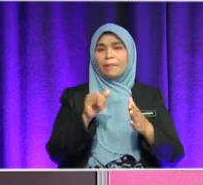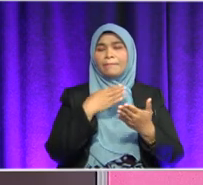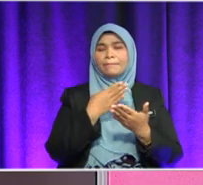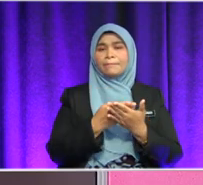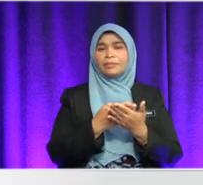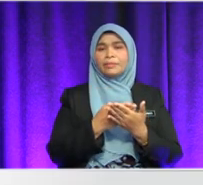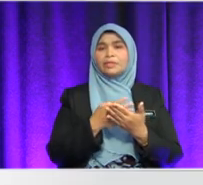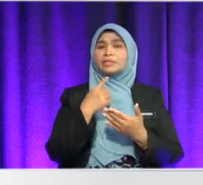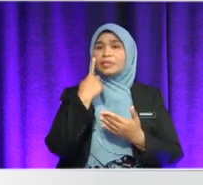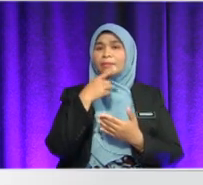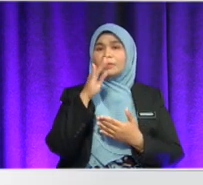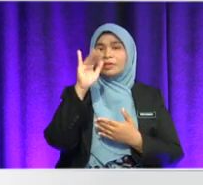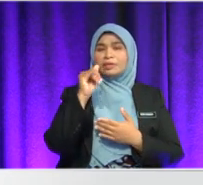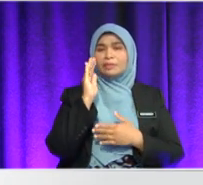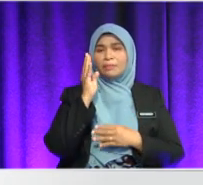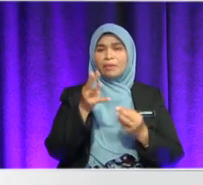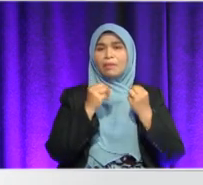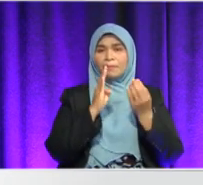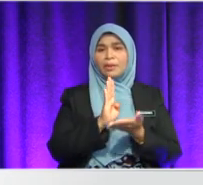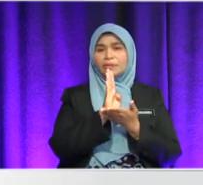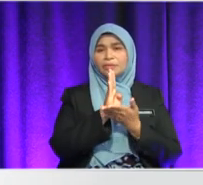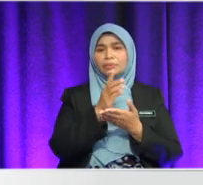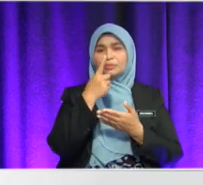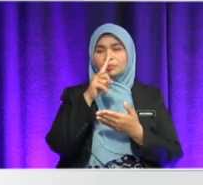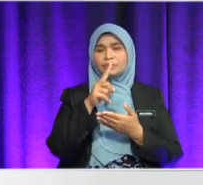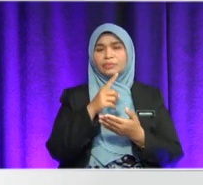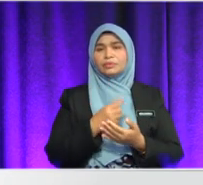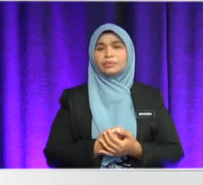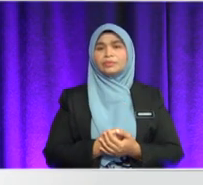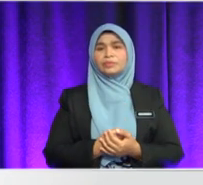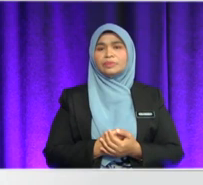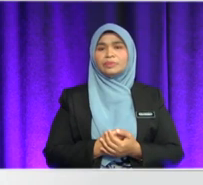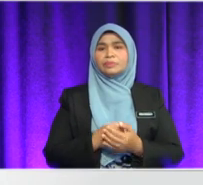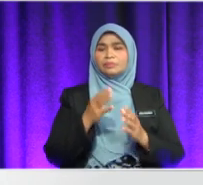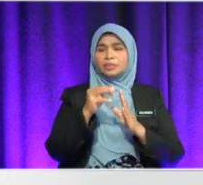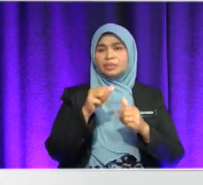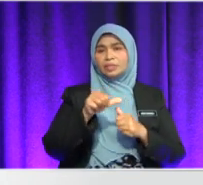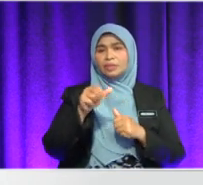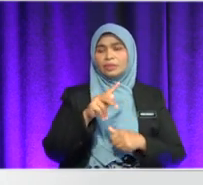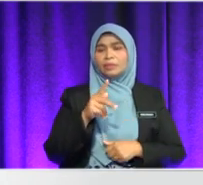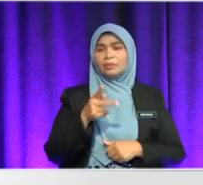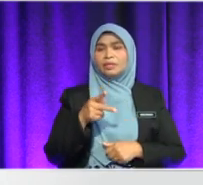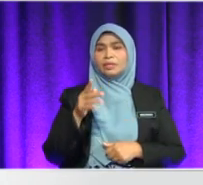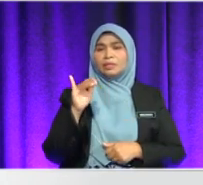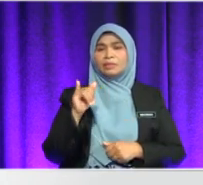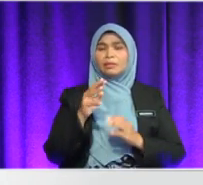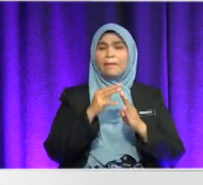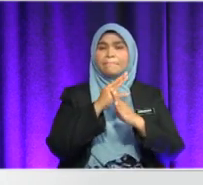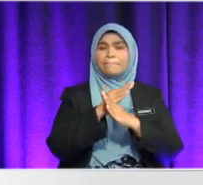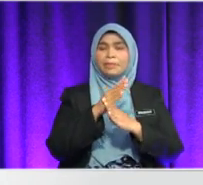nak bantu kita untuk menjawab ataupun menerangkan cara menjauhi karo yang membatalkan iman silakan oke